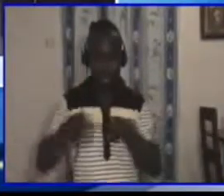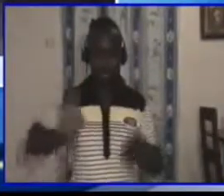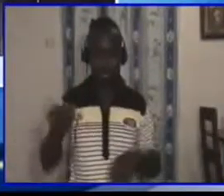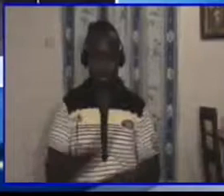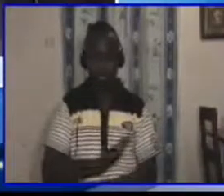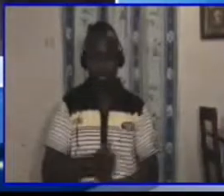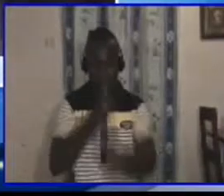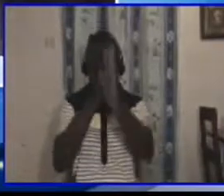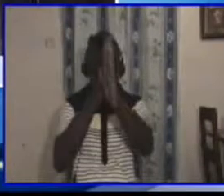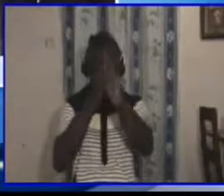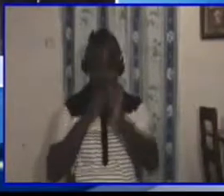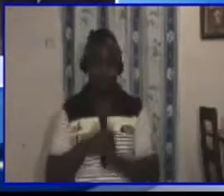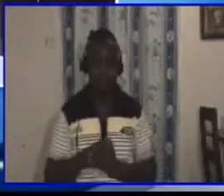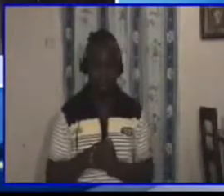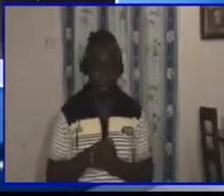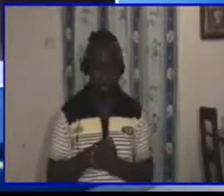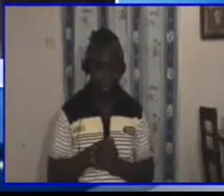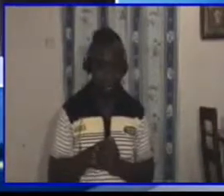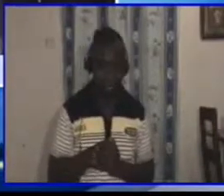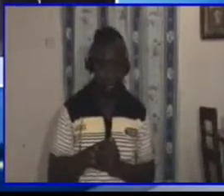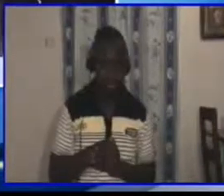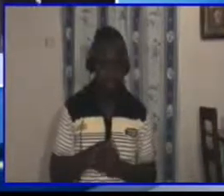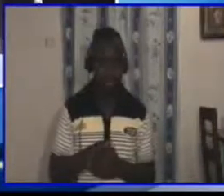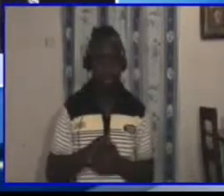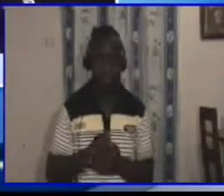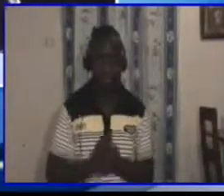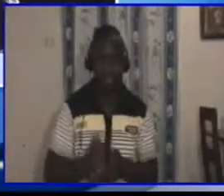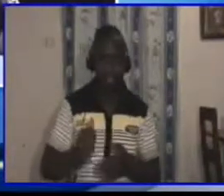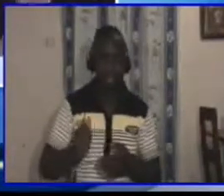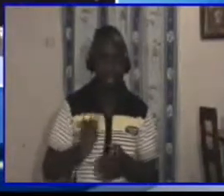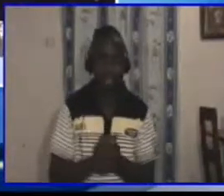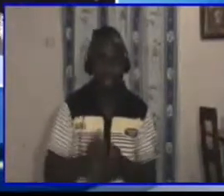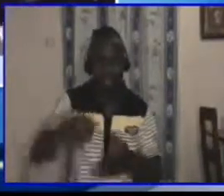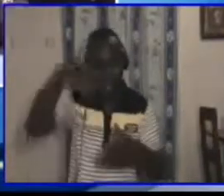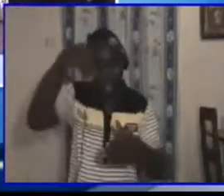egli si è manifestate in cielo come il nostro padre